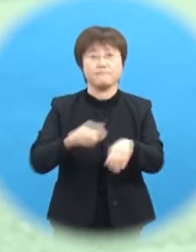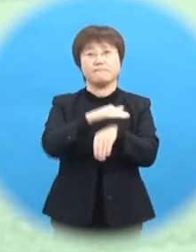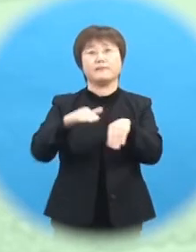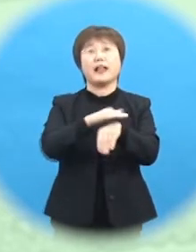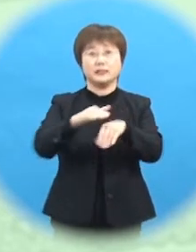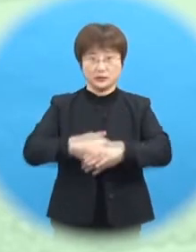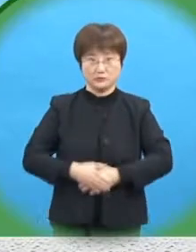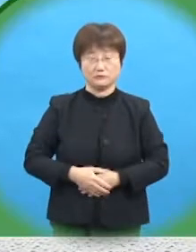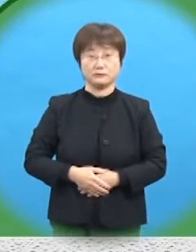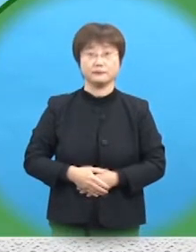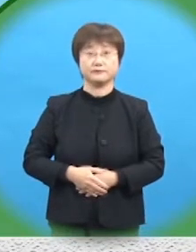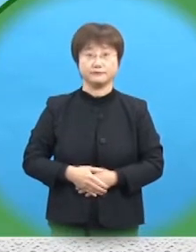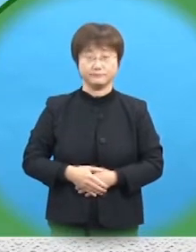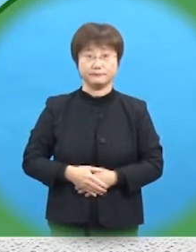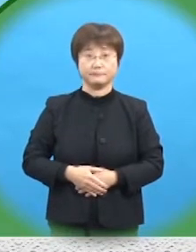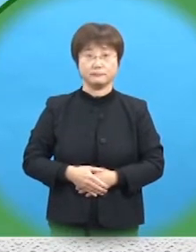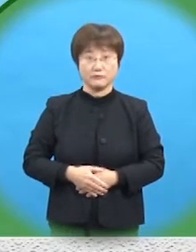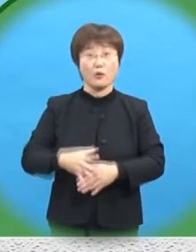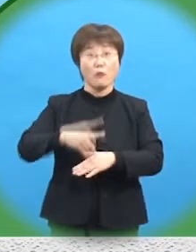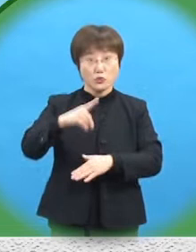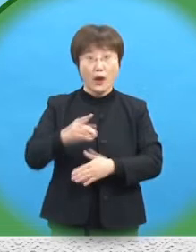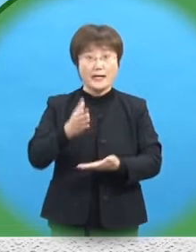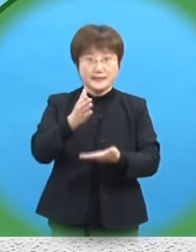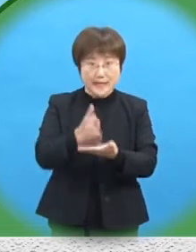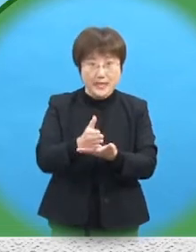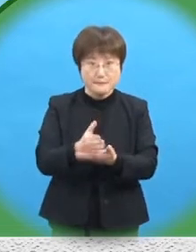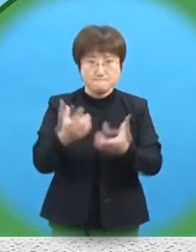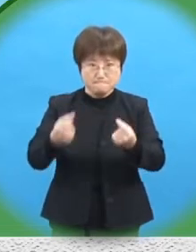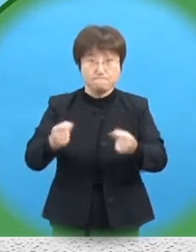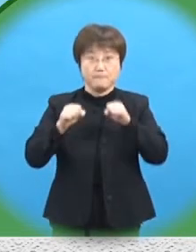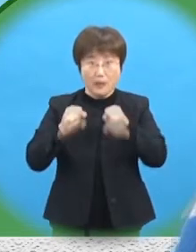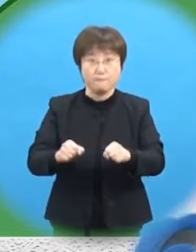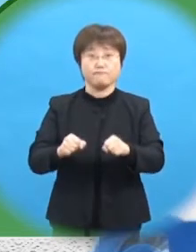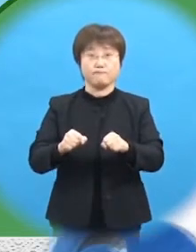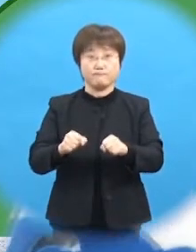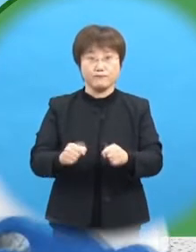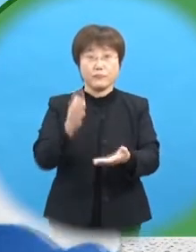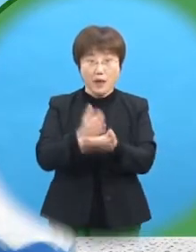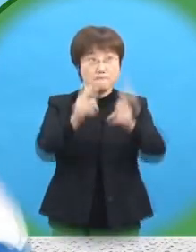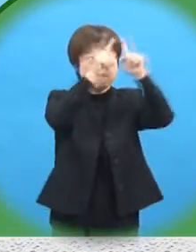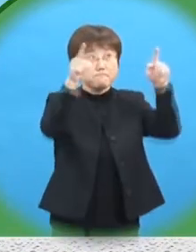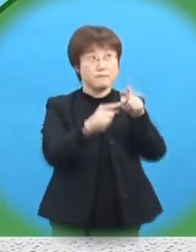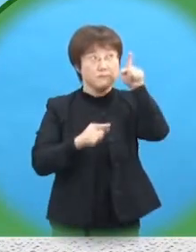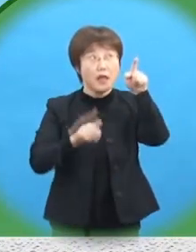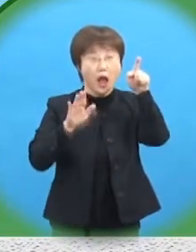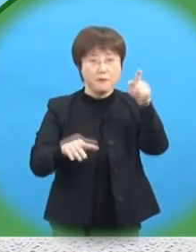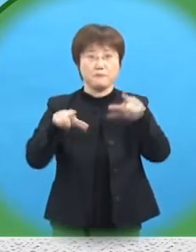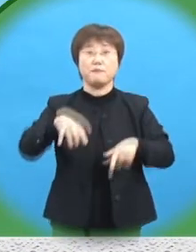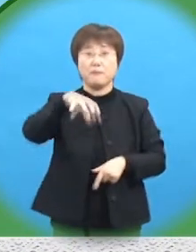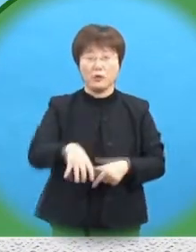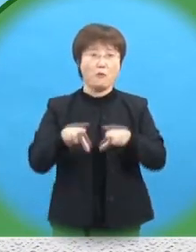。まずは一時停止の徹底。一時停止の標識のある場所はも